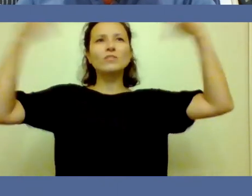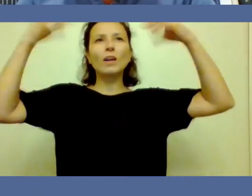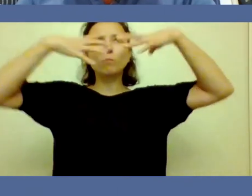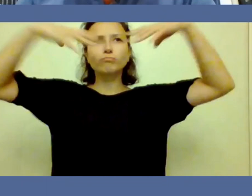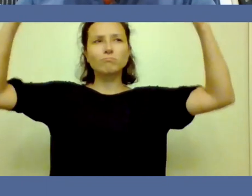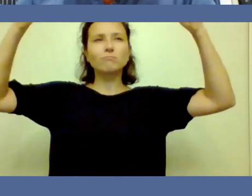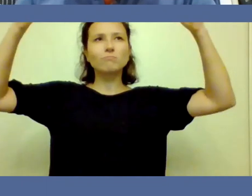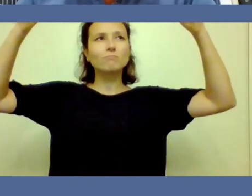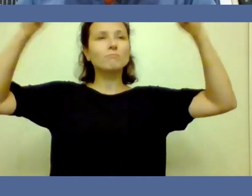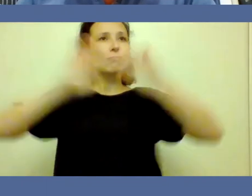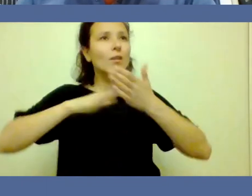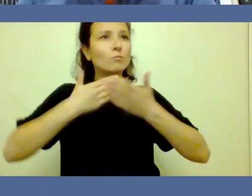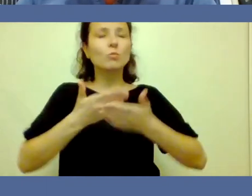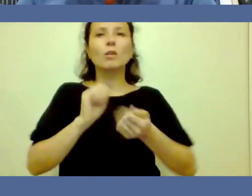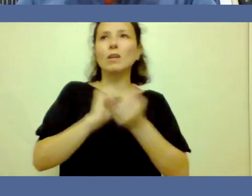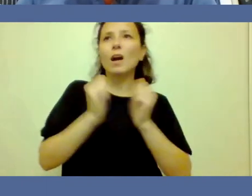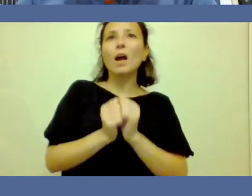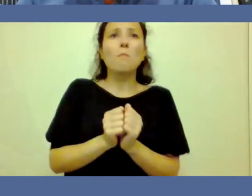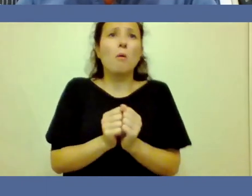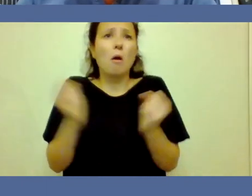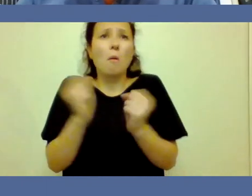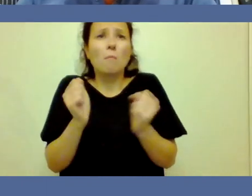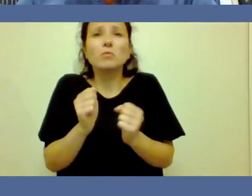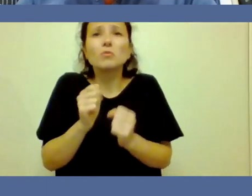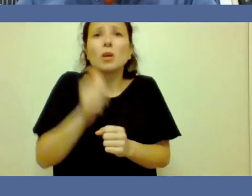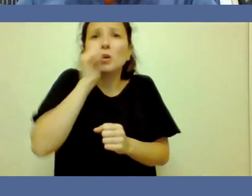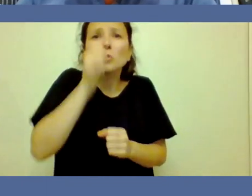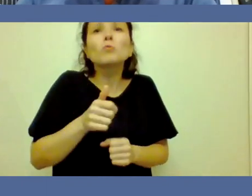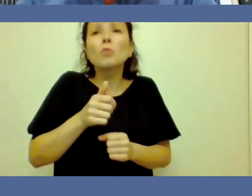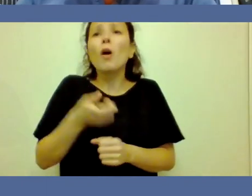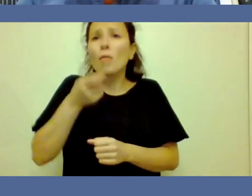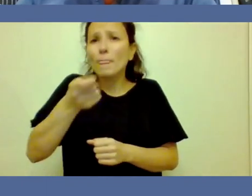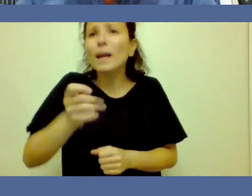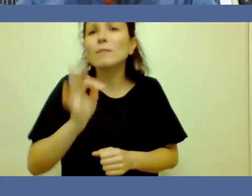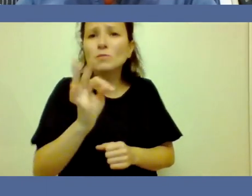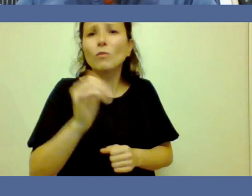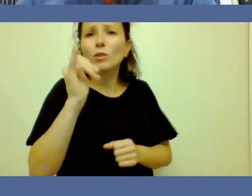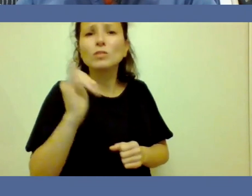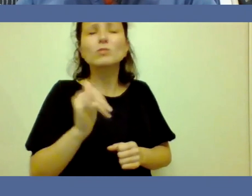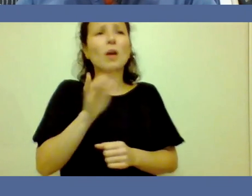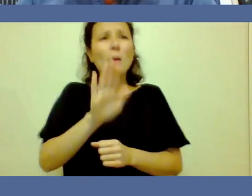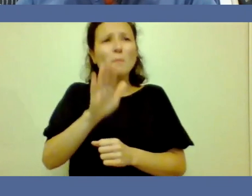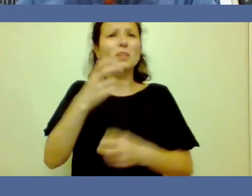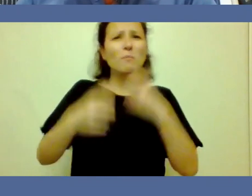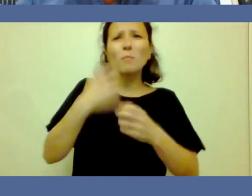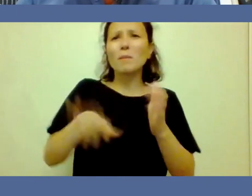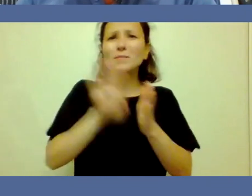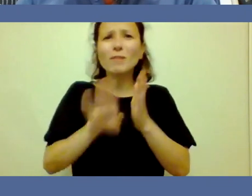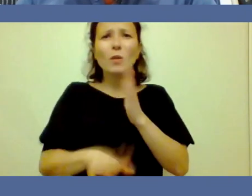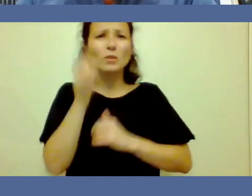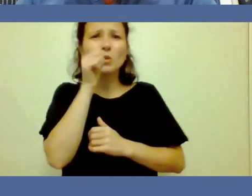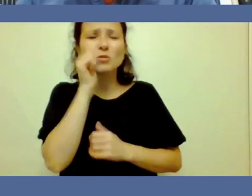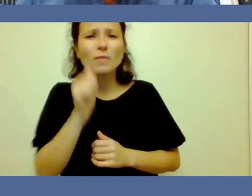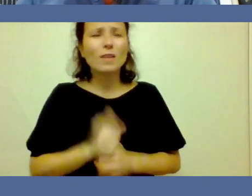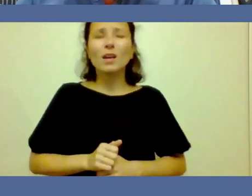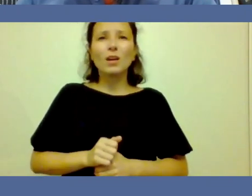się, czy pan jutro będzie w stanie zapewnić byt swojemu dziecku, jak pan ma różnego typu problemy takie prozaiczne, to pan, to jest ostatnia rzecz, o